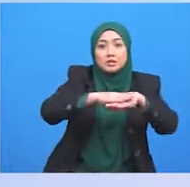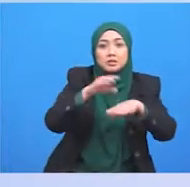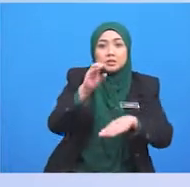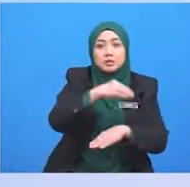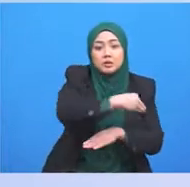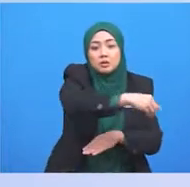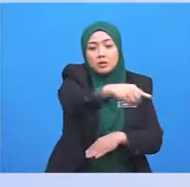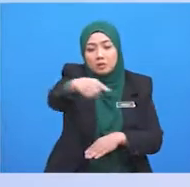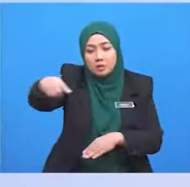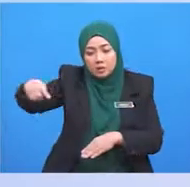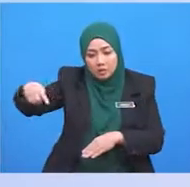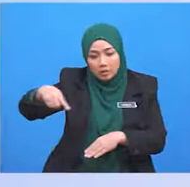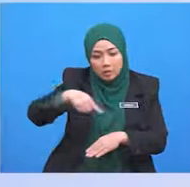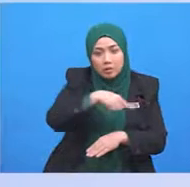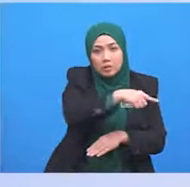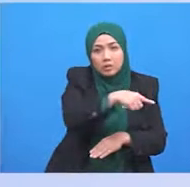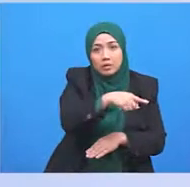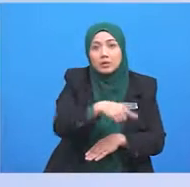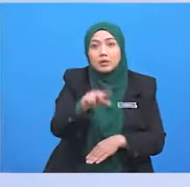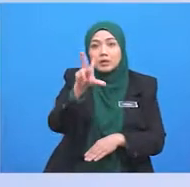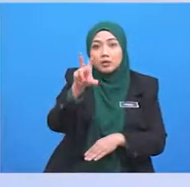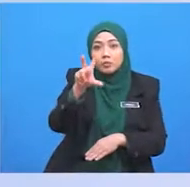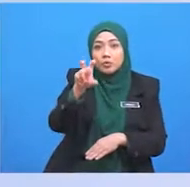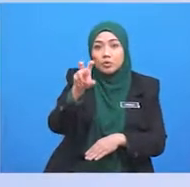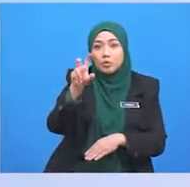ialah 30 km per saat, iaitu